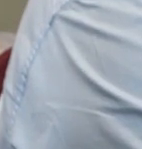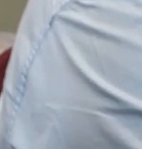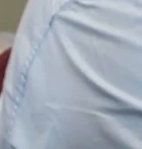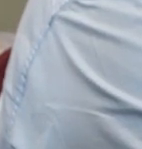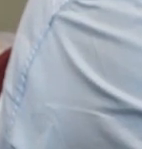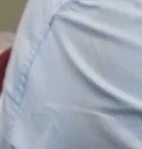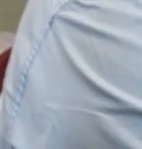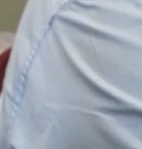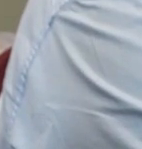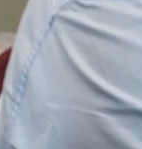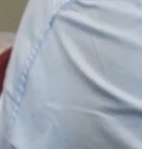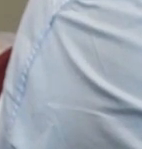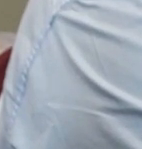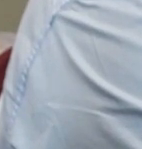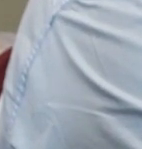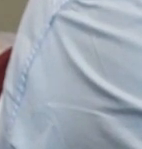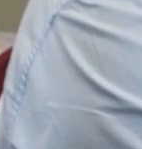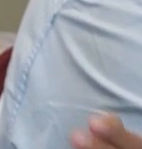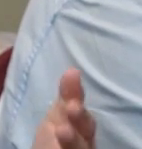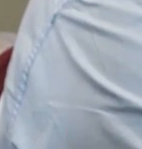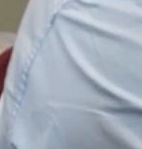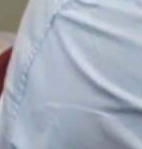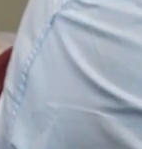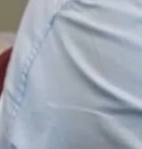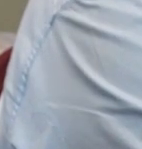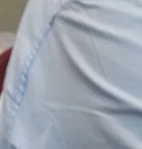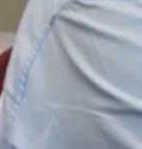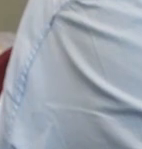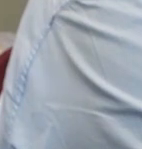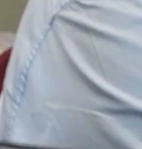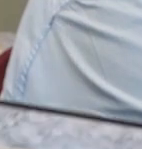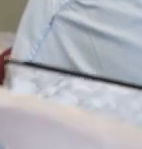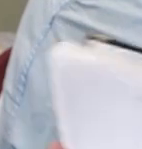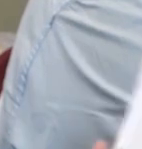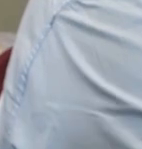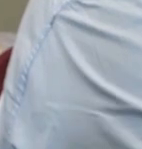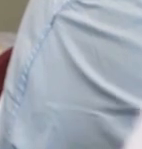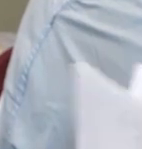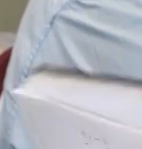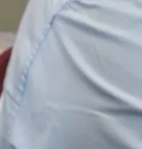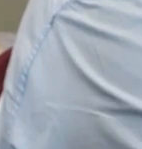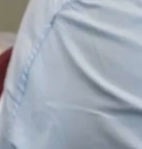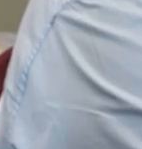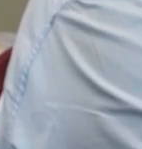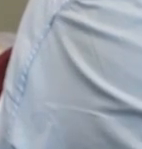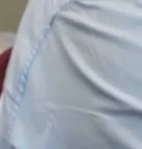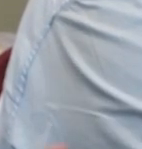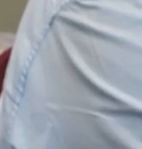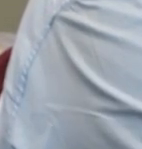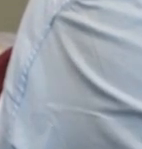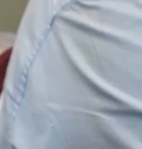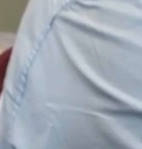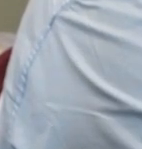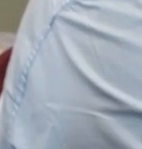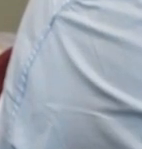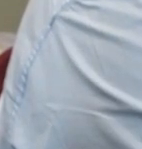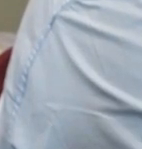saksi atau korban dan tentunya juga berkoordinasi dengan bapak ibu di kejaksaan